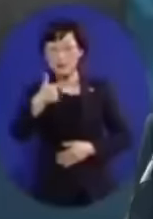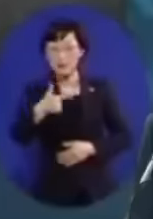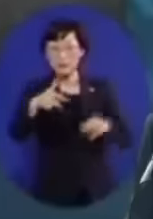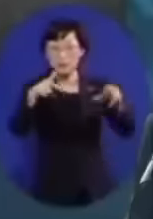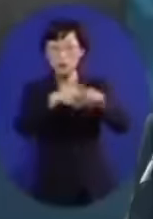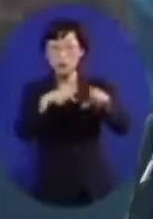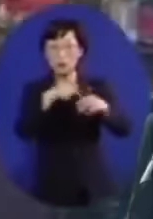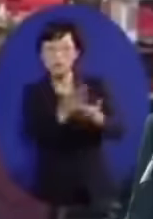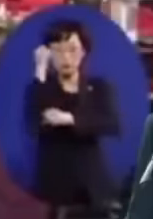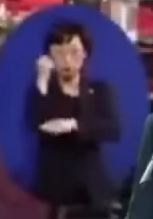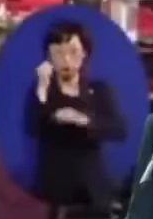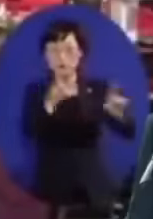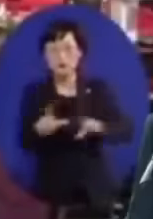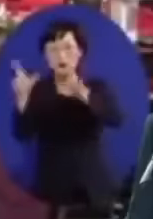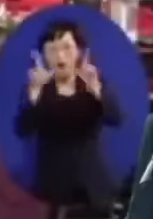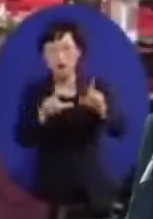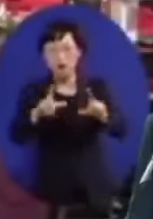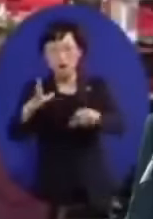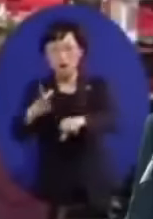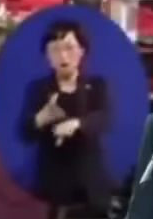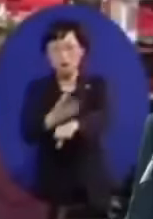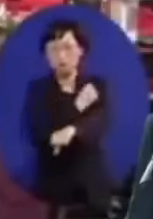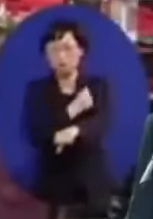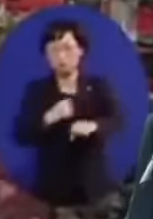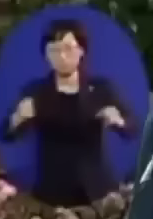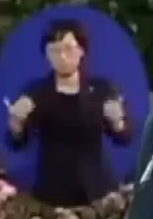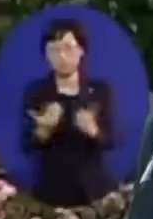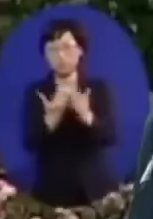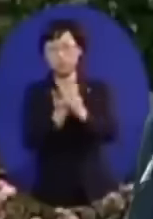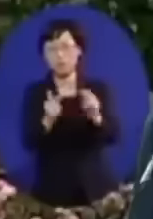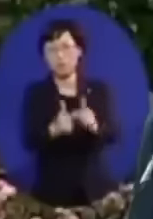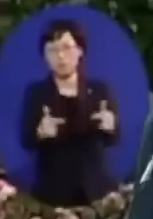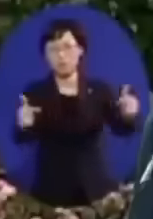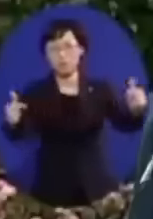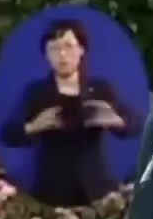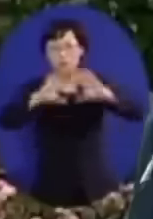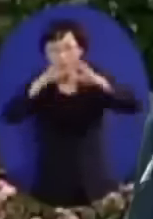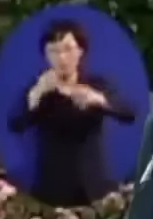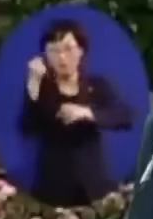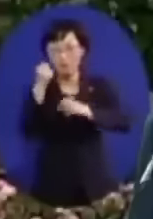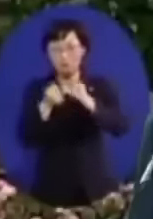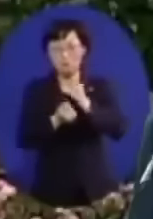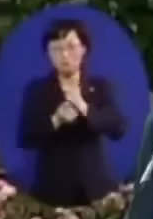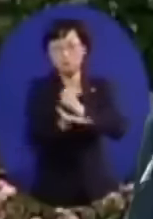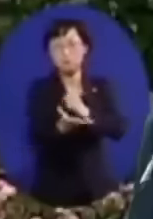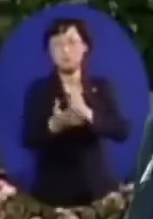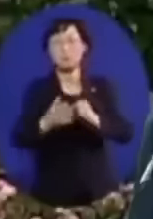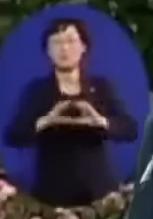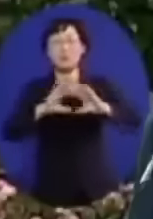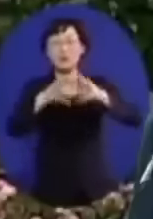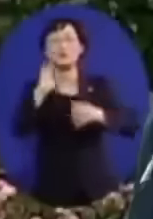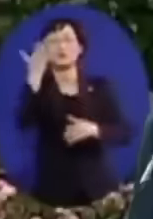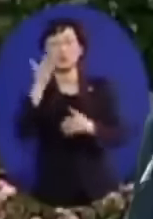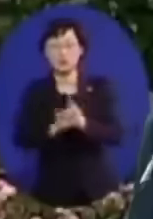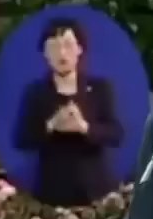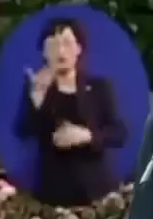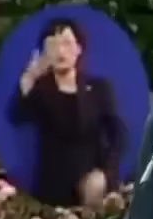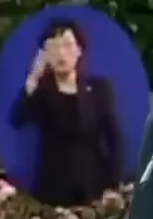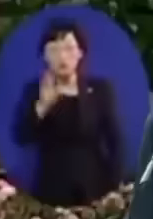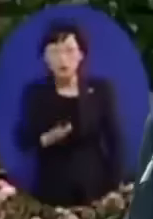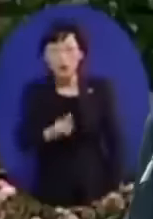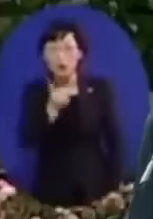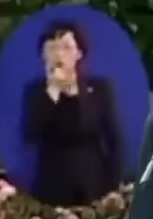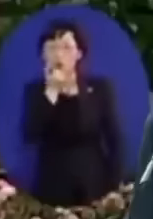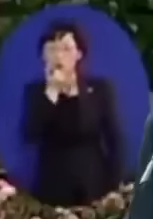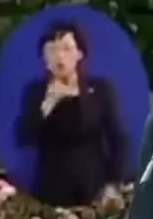중심으로 살면서 엄청나게 번창하고 세계에 영향력을 미친 나라가 되었습니다. 그러나 그 후 독일 민족을